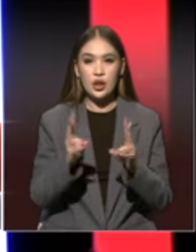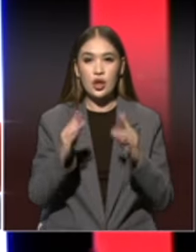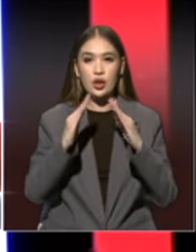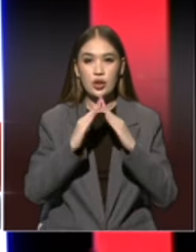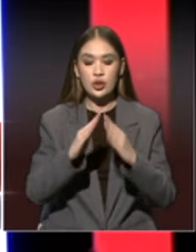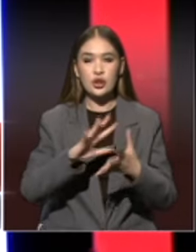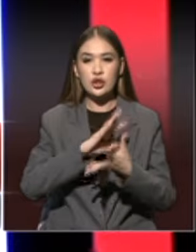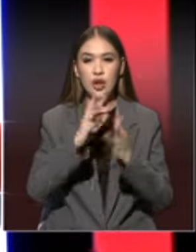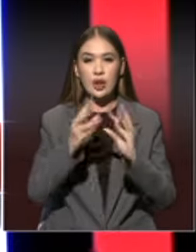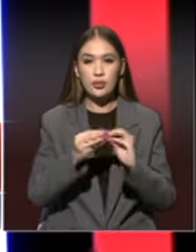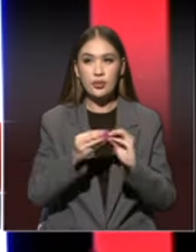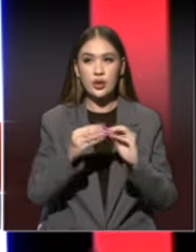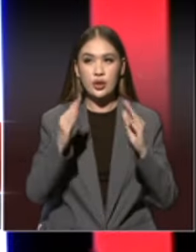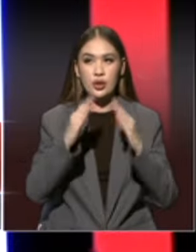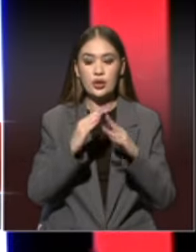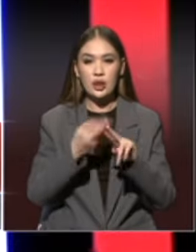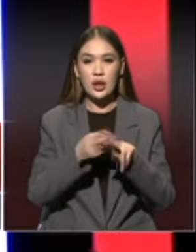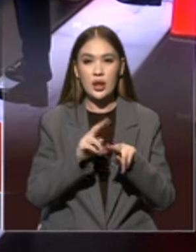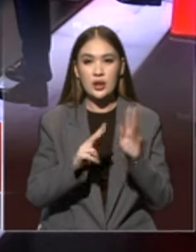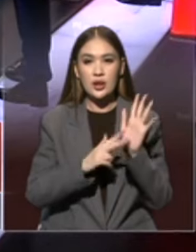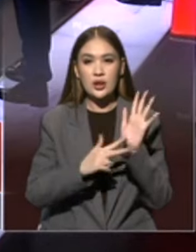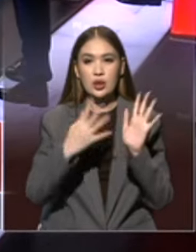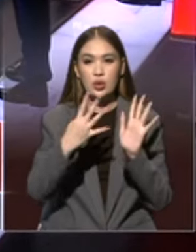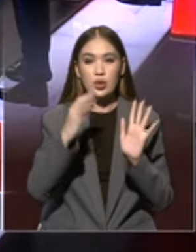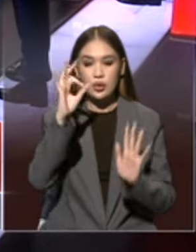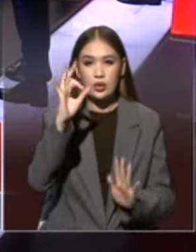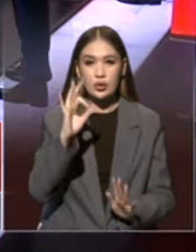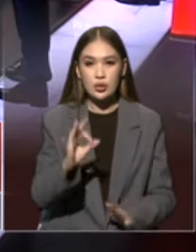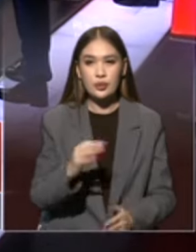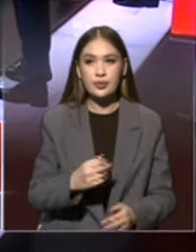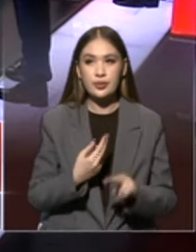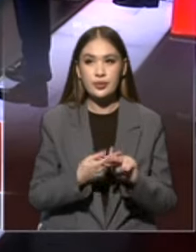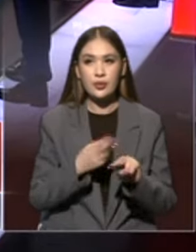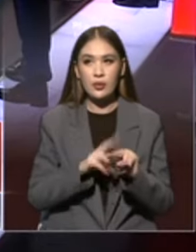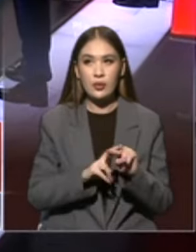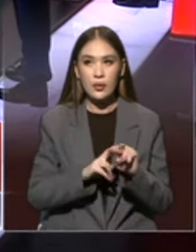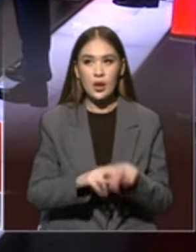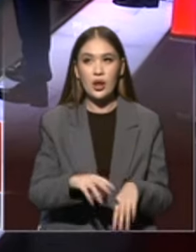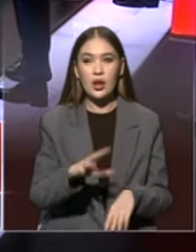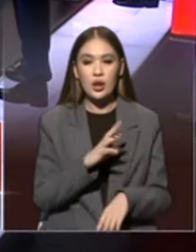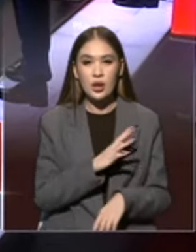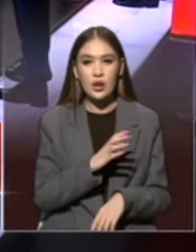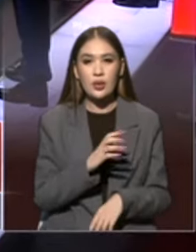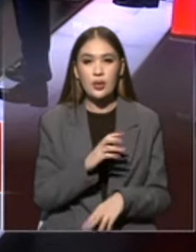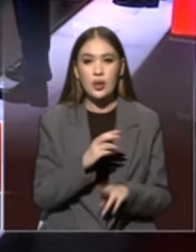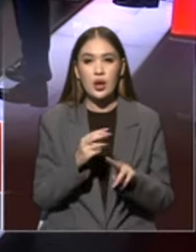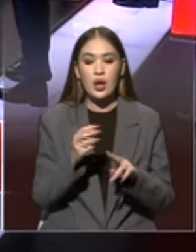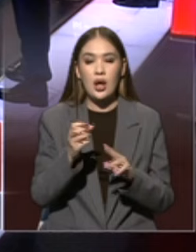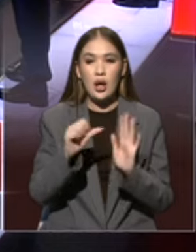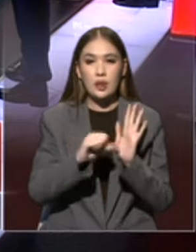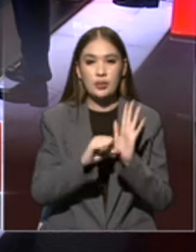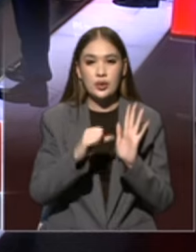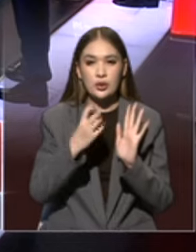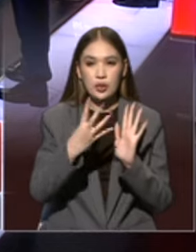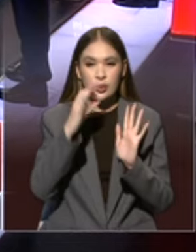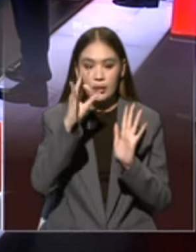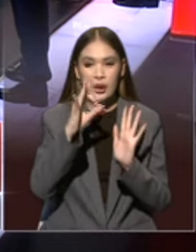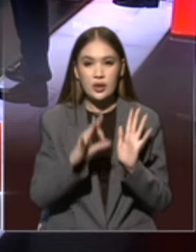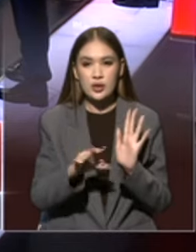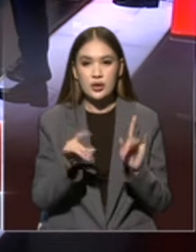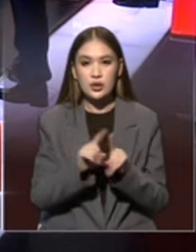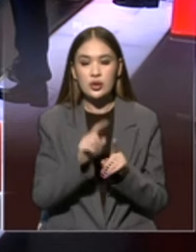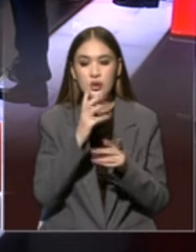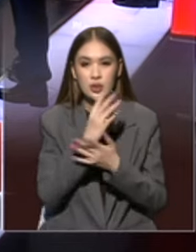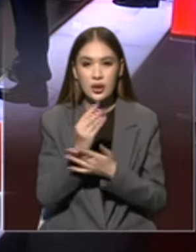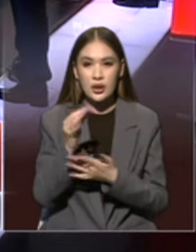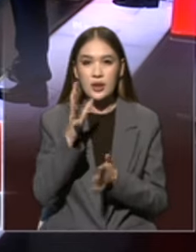жалпы санының 84%. Бағалау жұмысына тек 11134 үй өтті. Бұл 64% құрап отыр. Осы орайда жекелеген